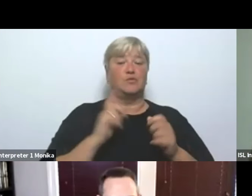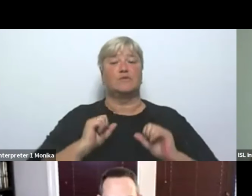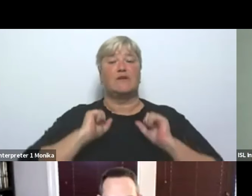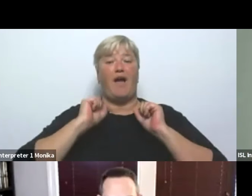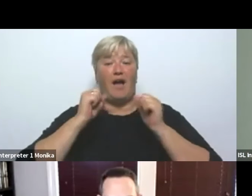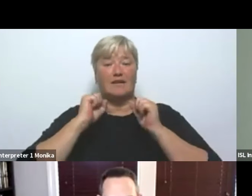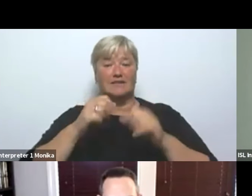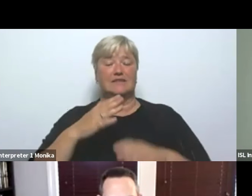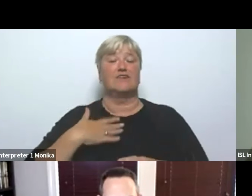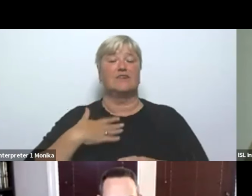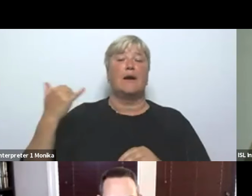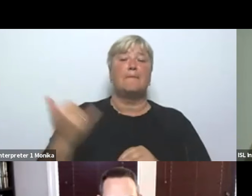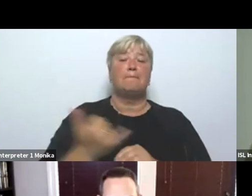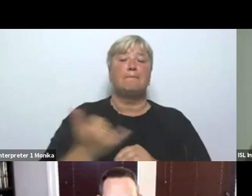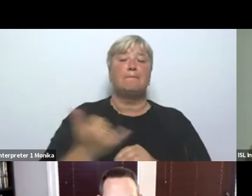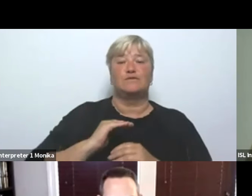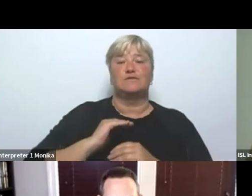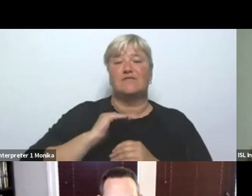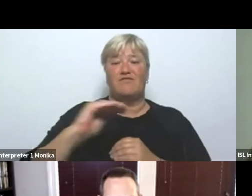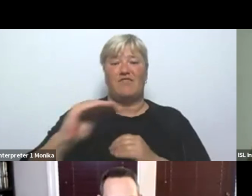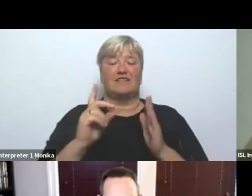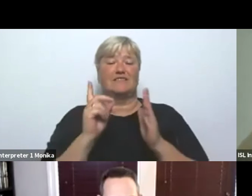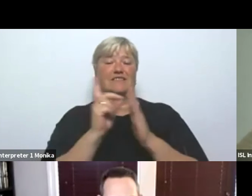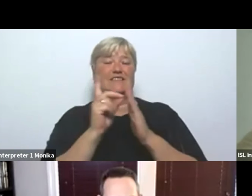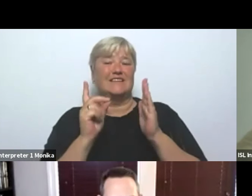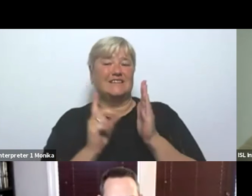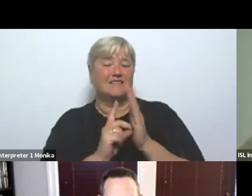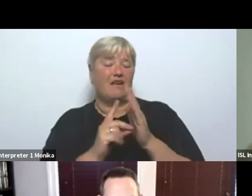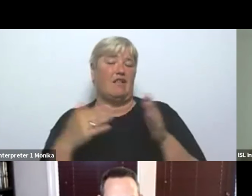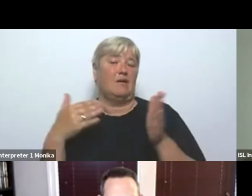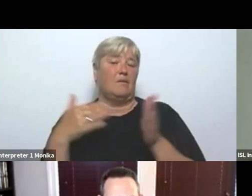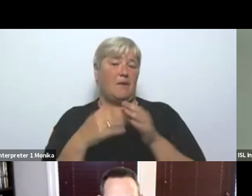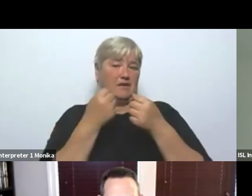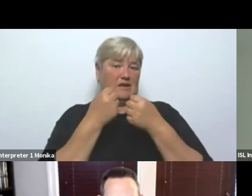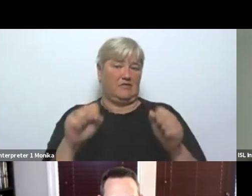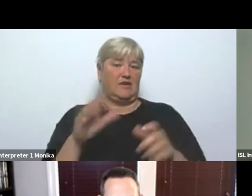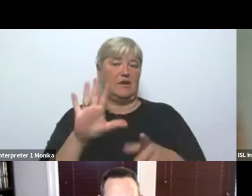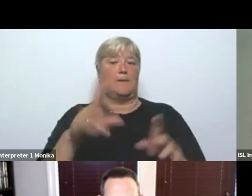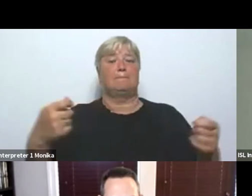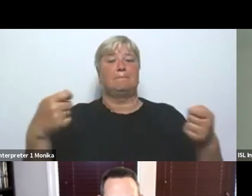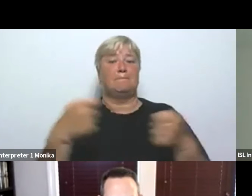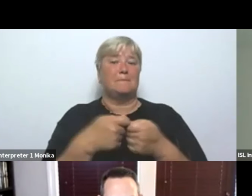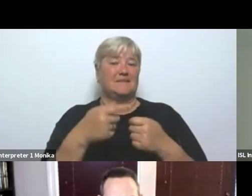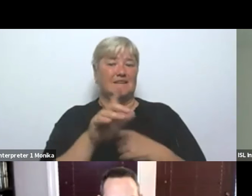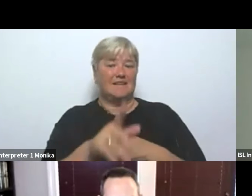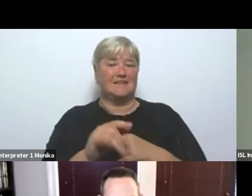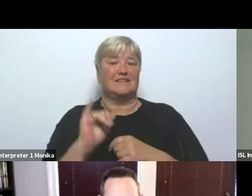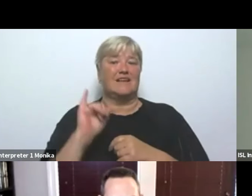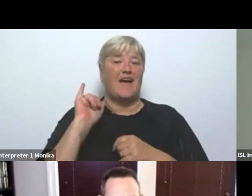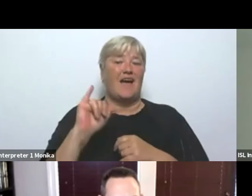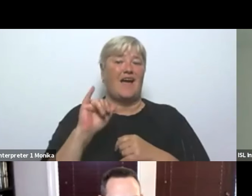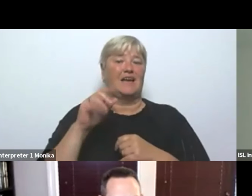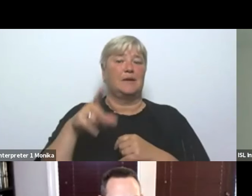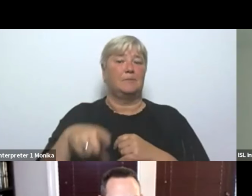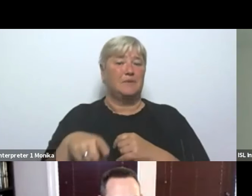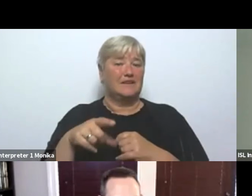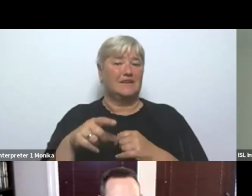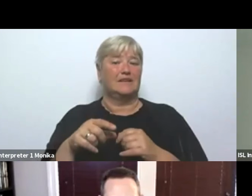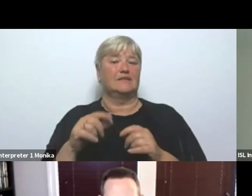unseres Berufsfeldes voran, also der digitalen Barrierefreiheit. Er ist Mitglied im IAAP, Global Leadership